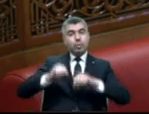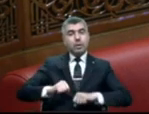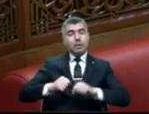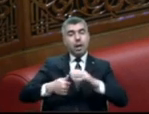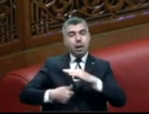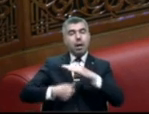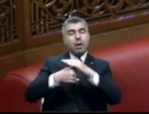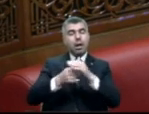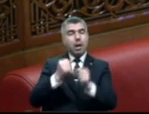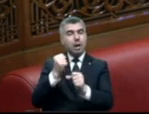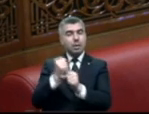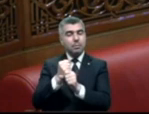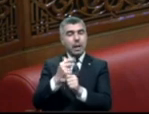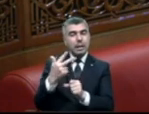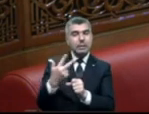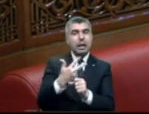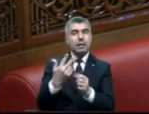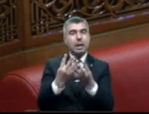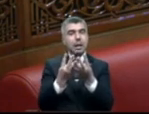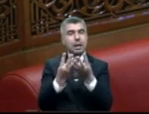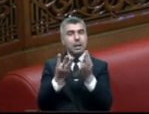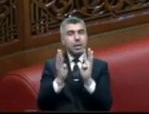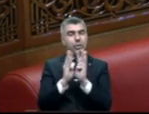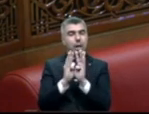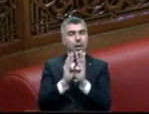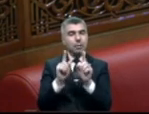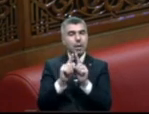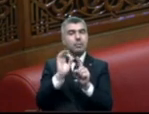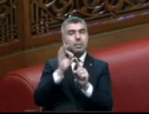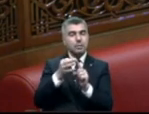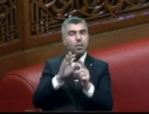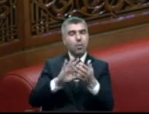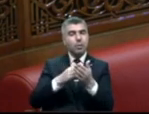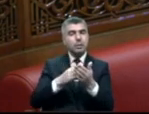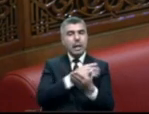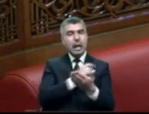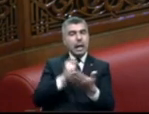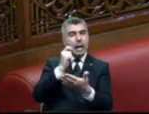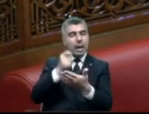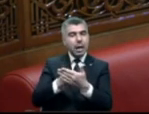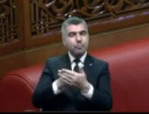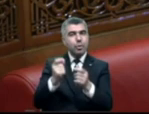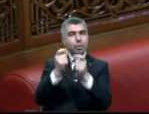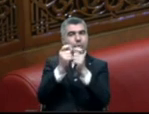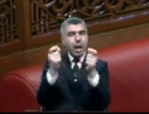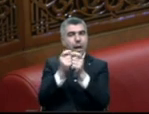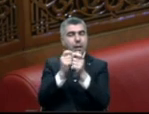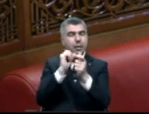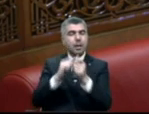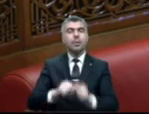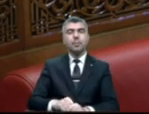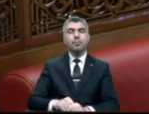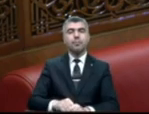الأعلى لإنعاش التشغيل واللجنة الثلاثية التركيب مكلفة بتطبيق السليم للأحكام المتعلقة بمقاولة التشغيل